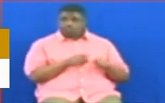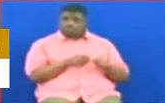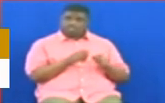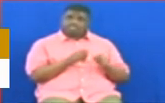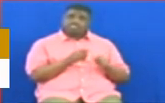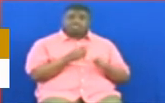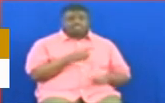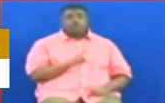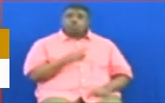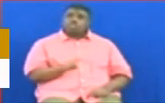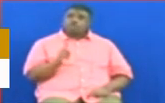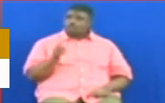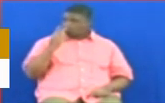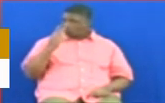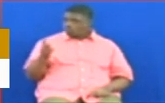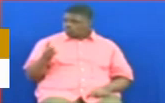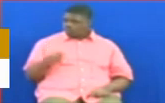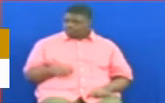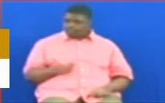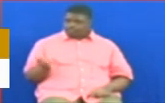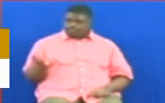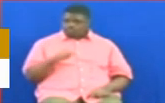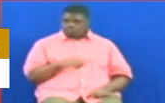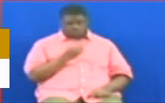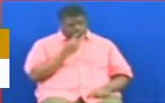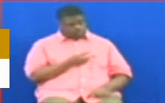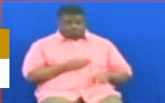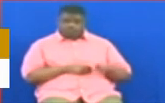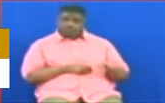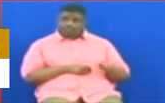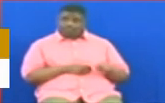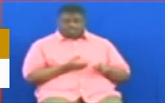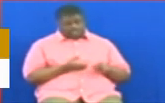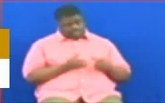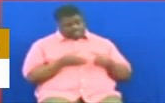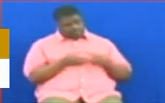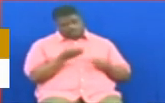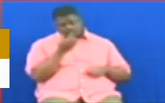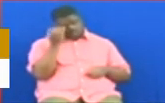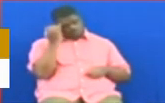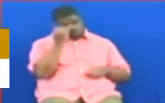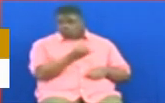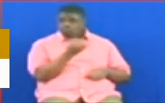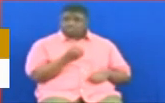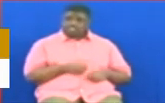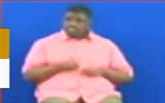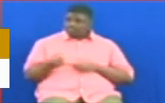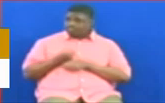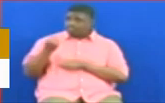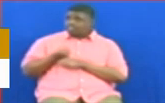Na kama unavyoona utakavyokuja kuona ile technical advisory committee inavyo operate